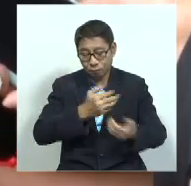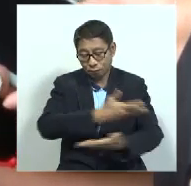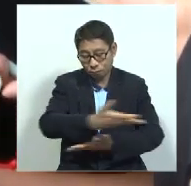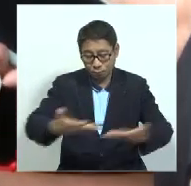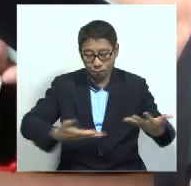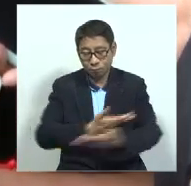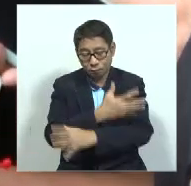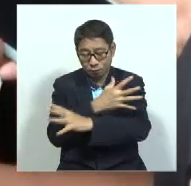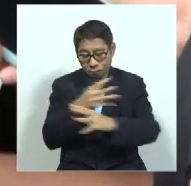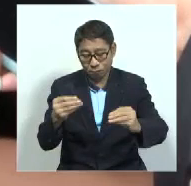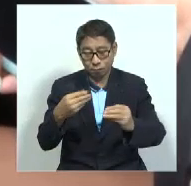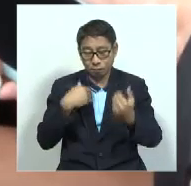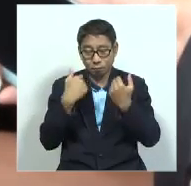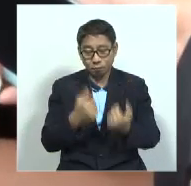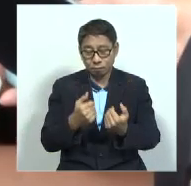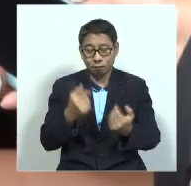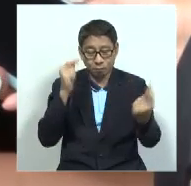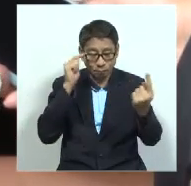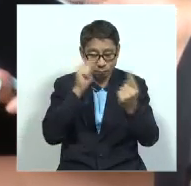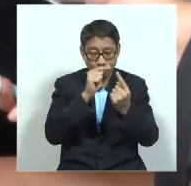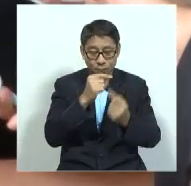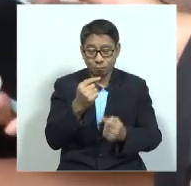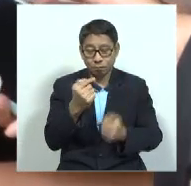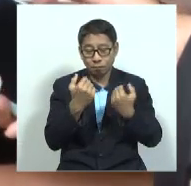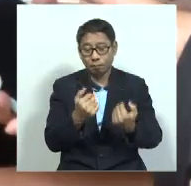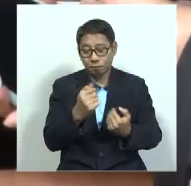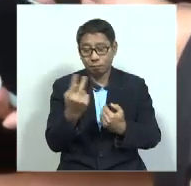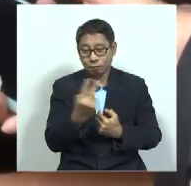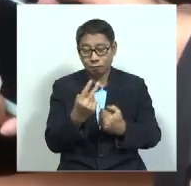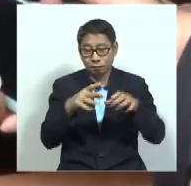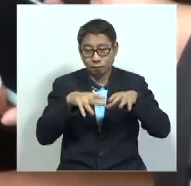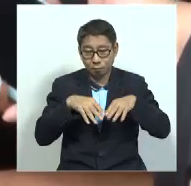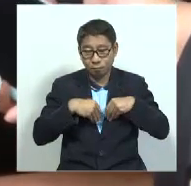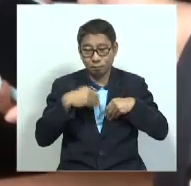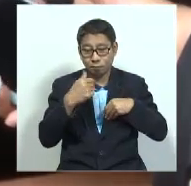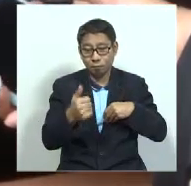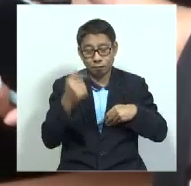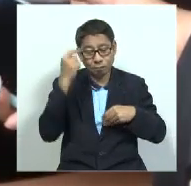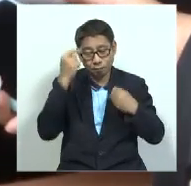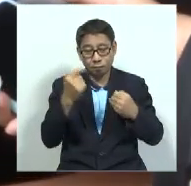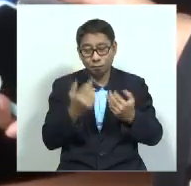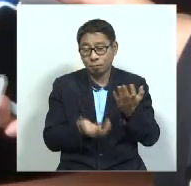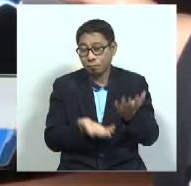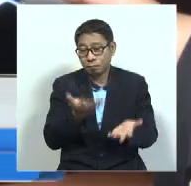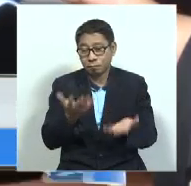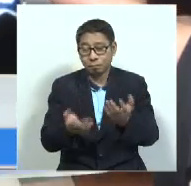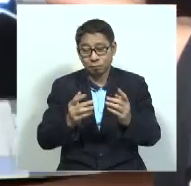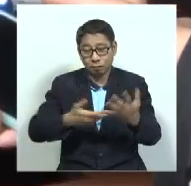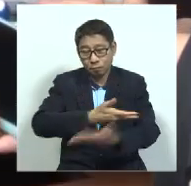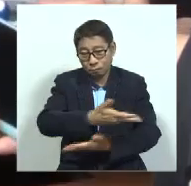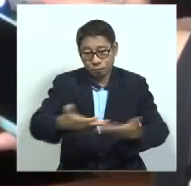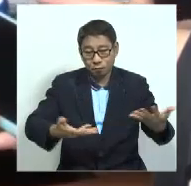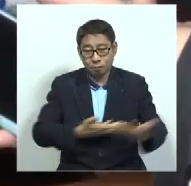ะบรรลุจุดมุ่งหมายที่สมประโยชน์ทั้งสองฝ่ายก็ได้แต่จะเป็นยังไงก็แล้วแต่การเจรจาไปคุยกัน